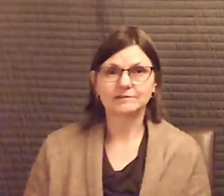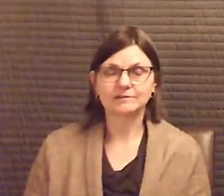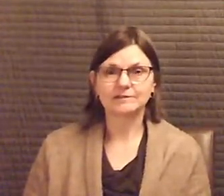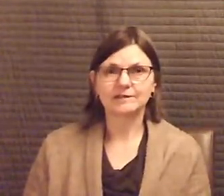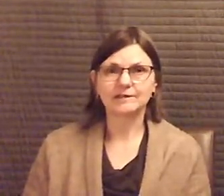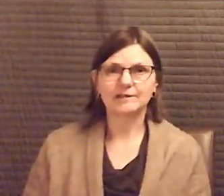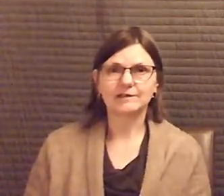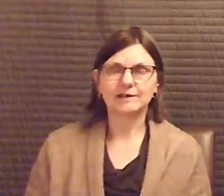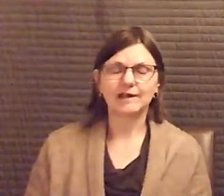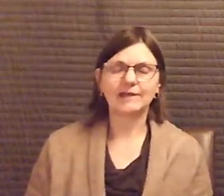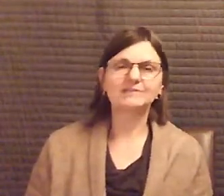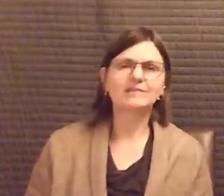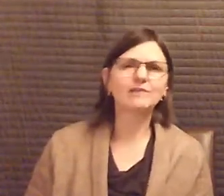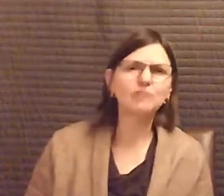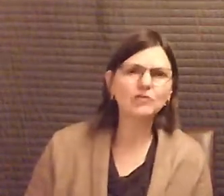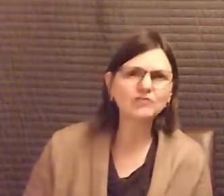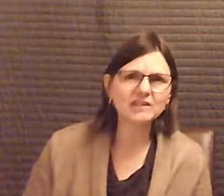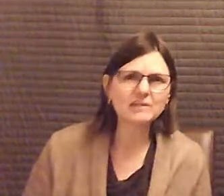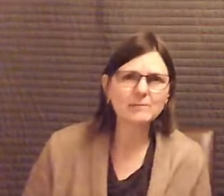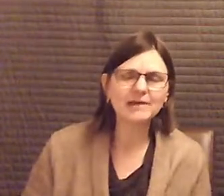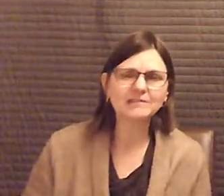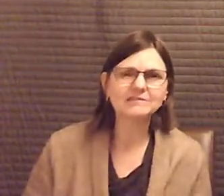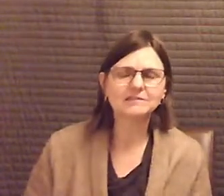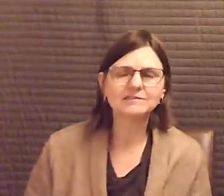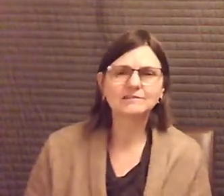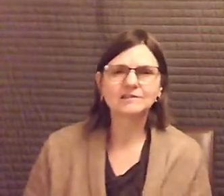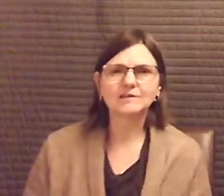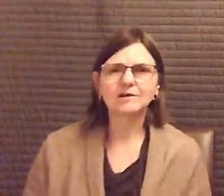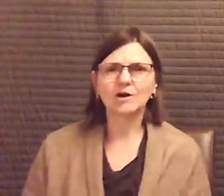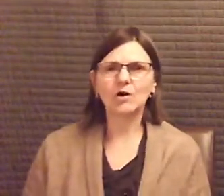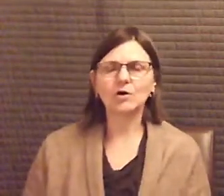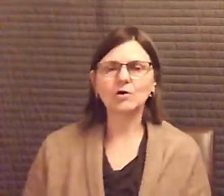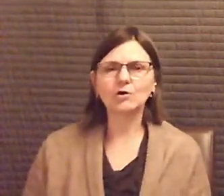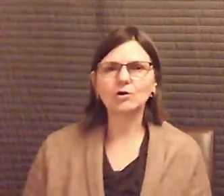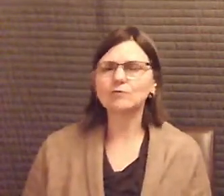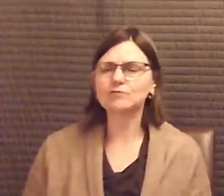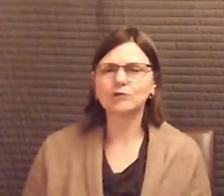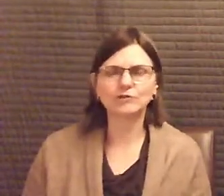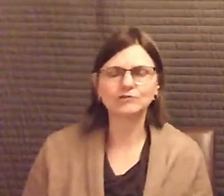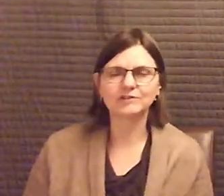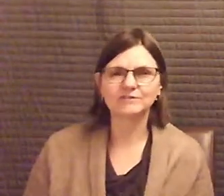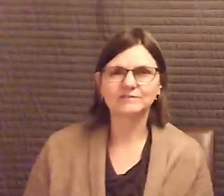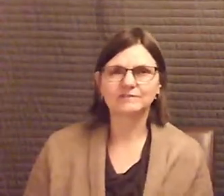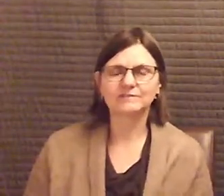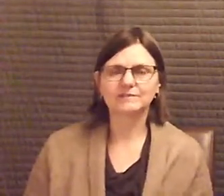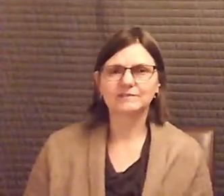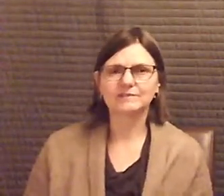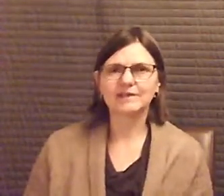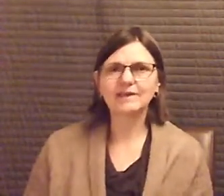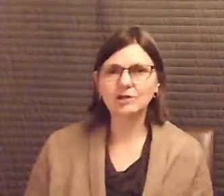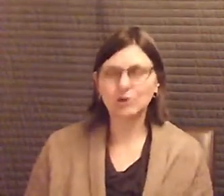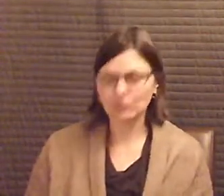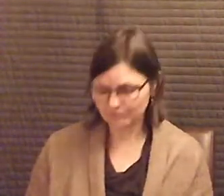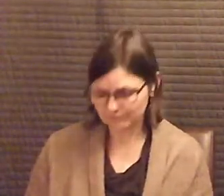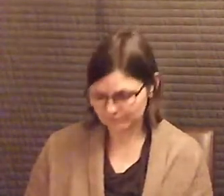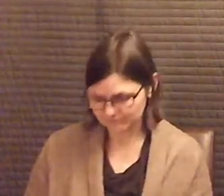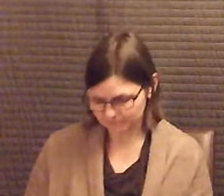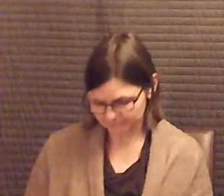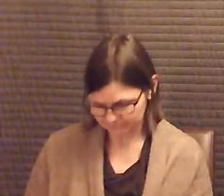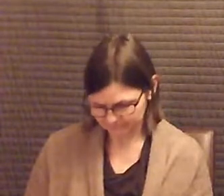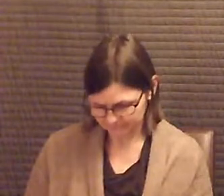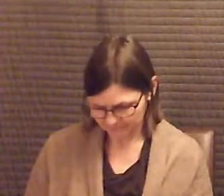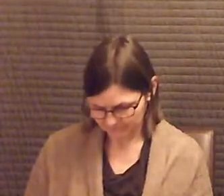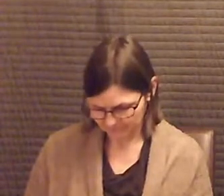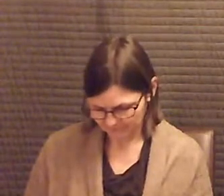moeilijk als in de toe en ik zou hem onder in niet lui op me leven ball geloof lekker onder de angel i-ik geloof dat